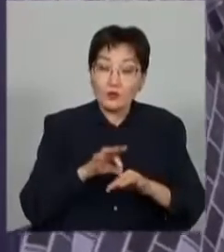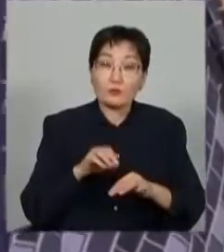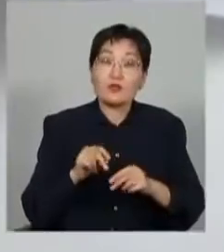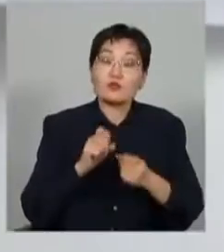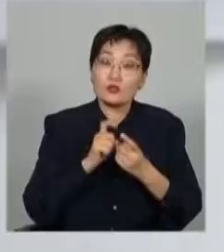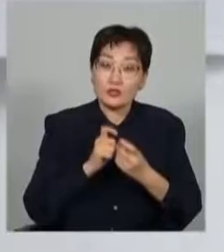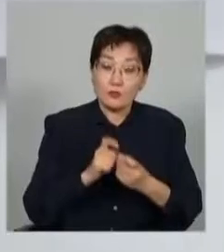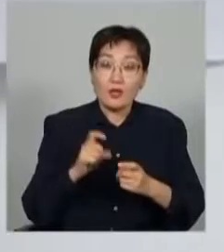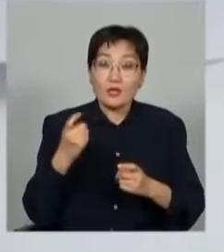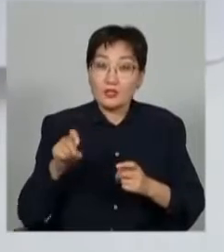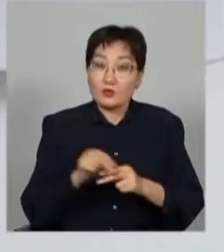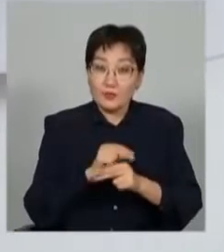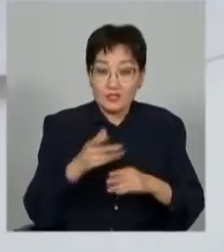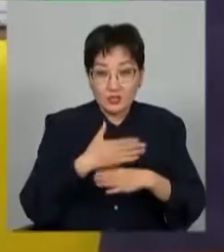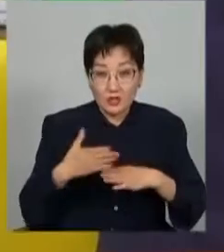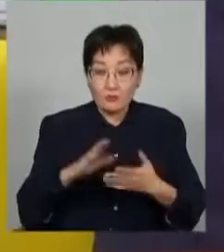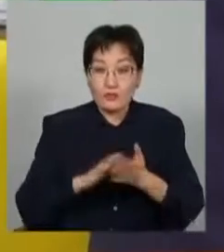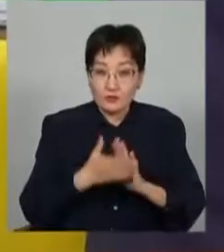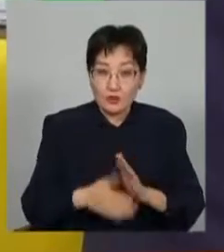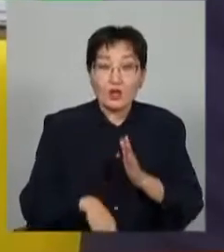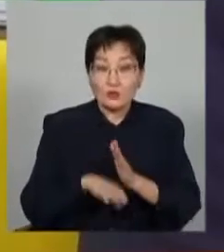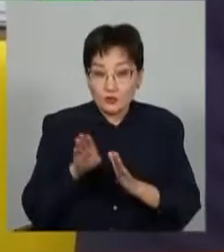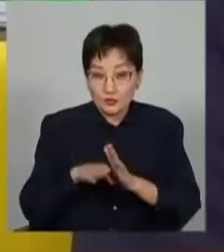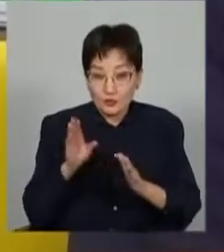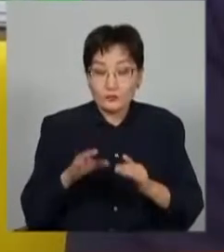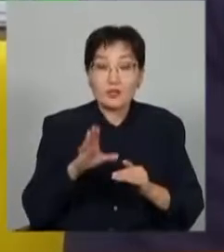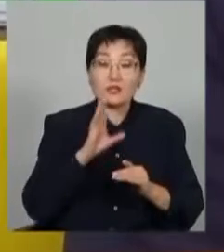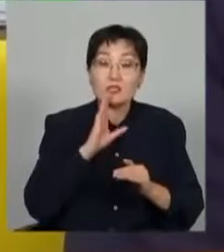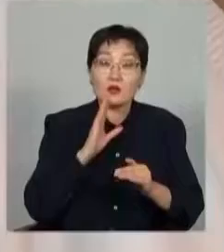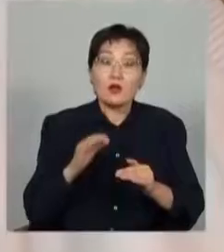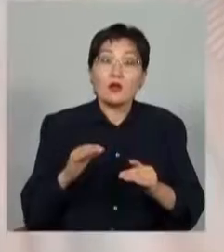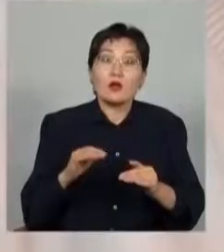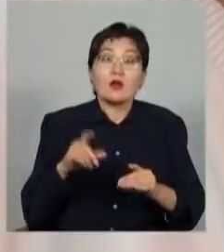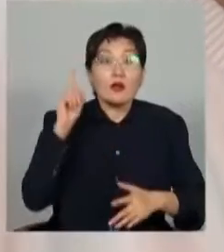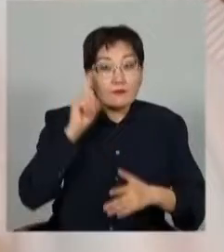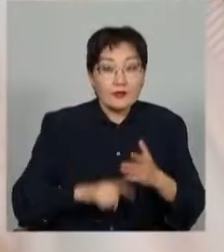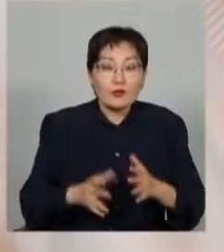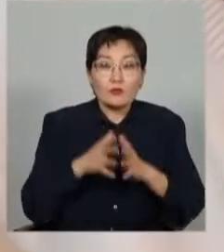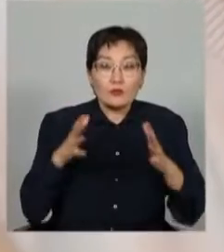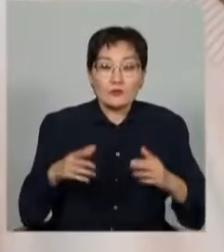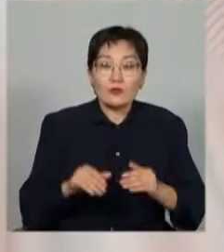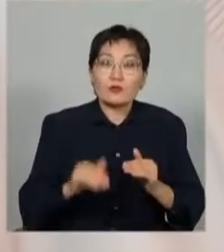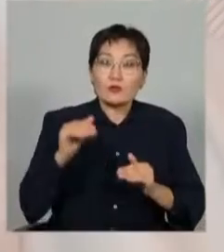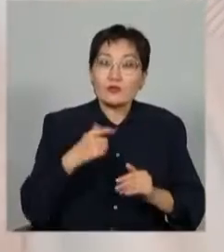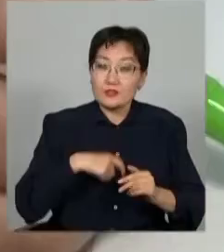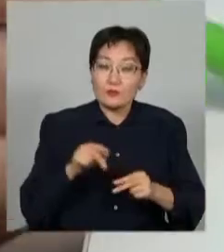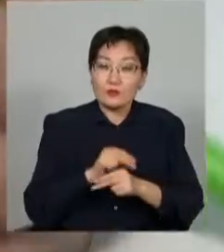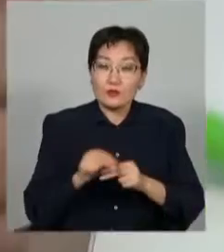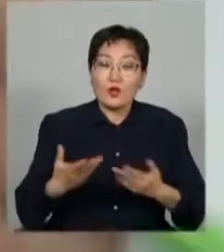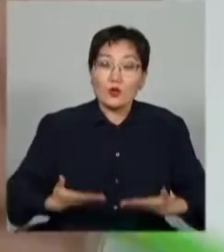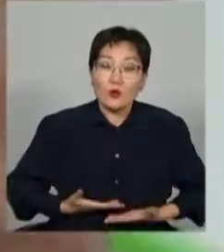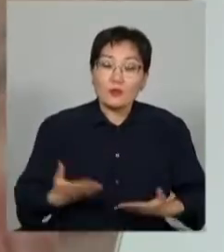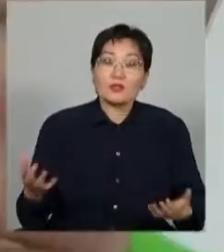арпалысып келеді. Химиялық терапиядан кейін жағдайы біршама оңалған жеткіншектің үміті көп. Өскенде өзін емдеп өміріне араша түсіп